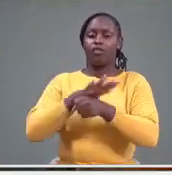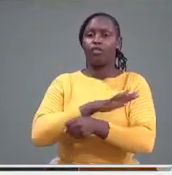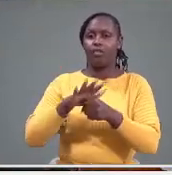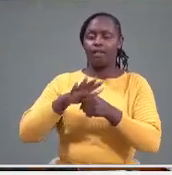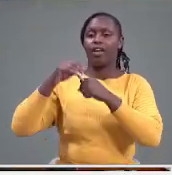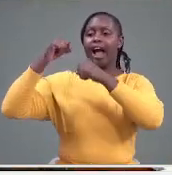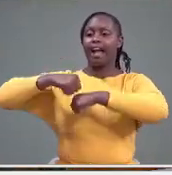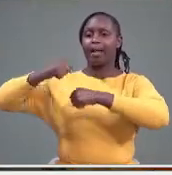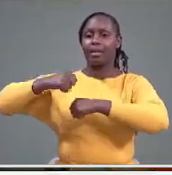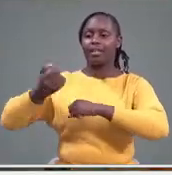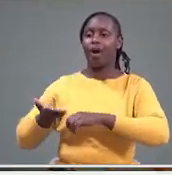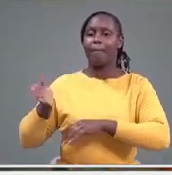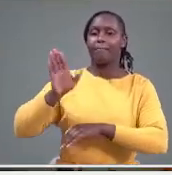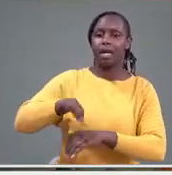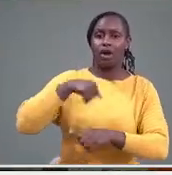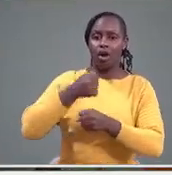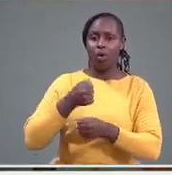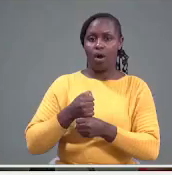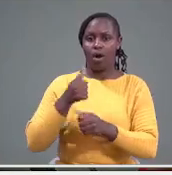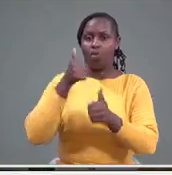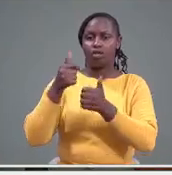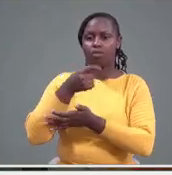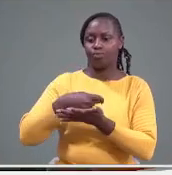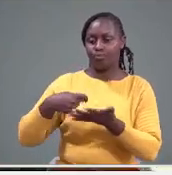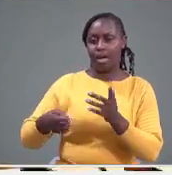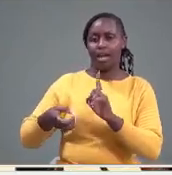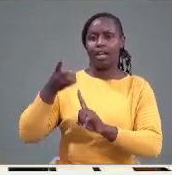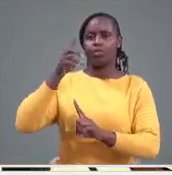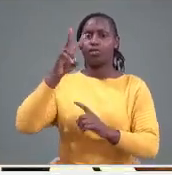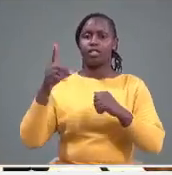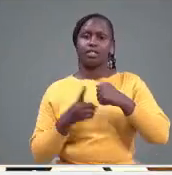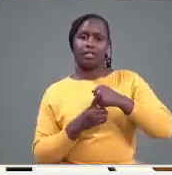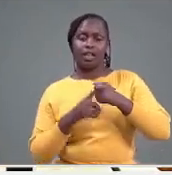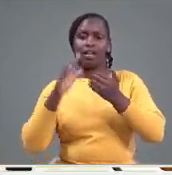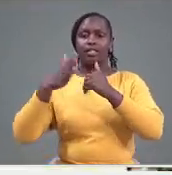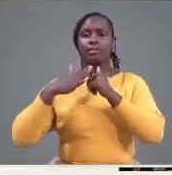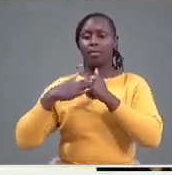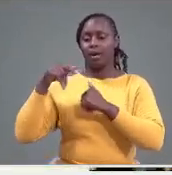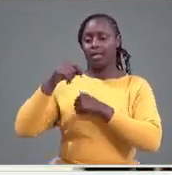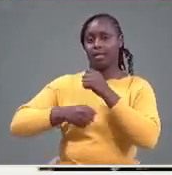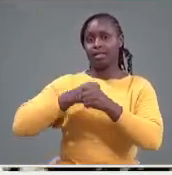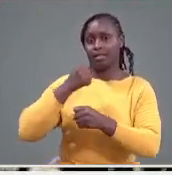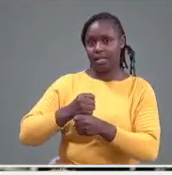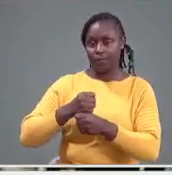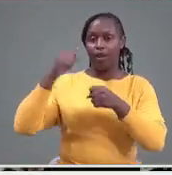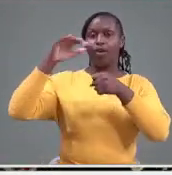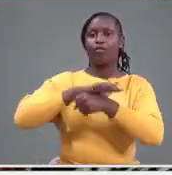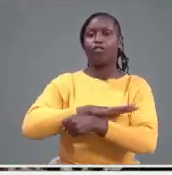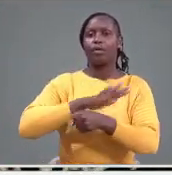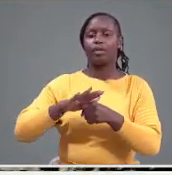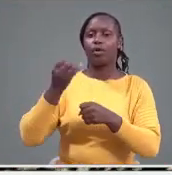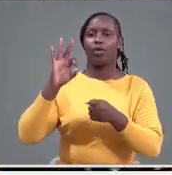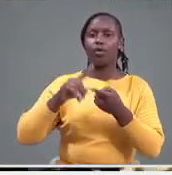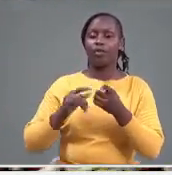mkataba wa kurudi kazini waliotia saini tarehe 26 Septemba mwaka huu, kutekelezwa kwa nyongeza ya mishahara